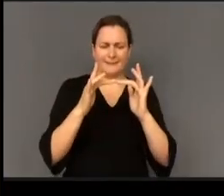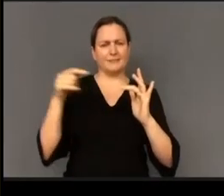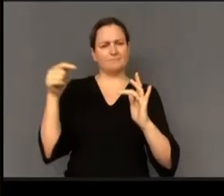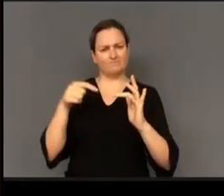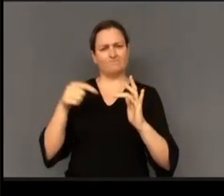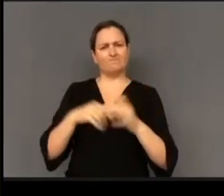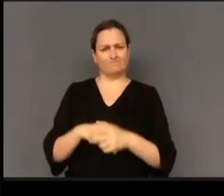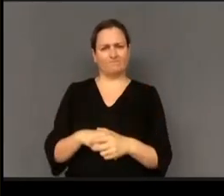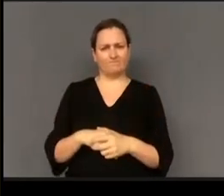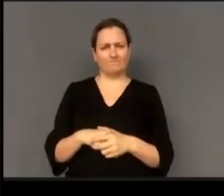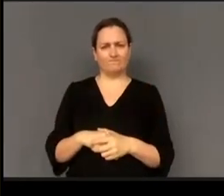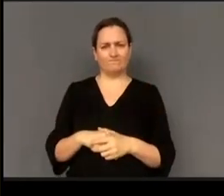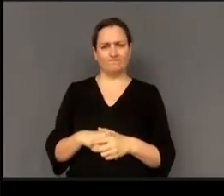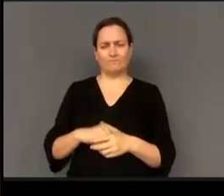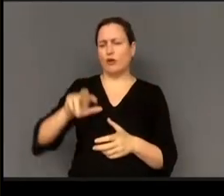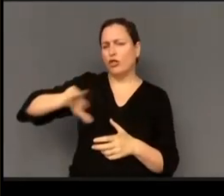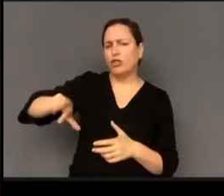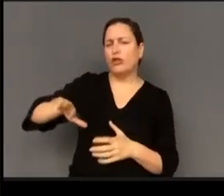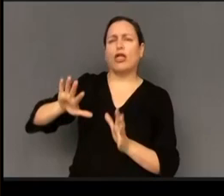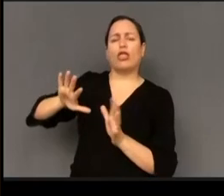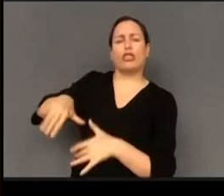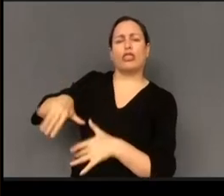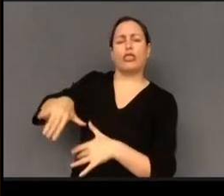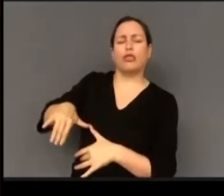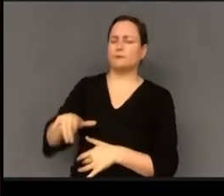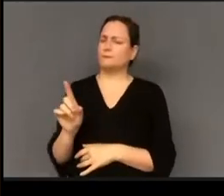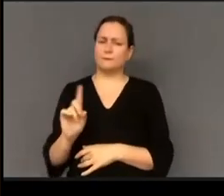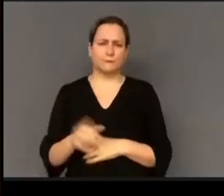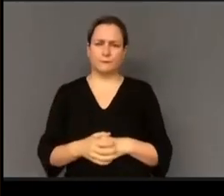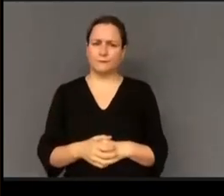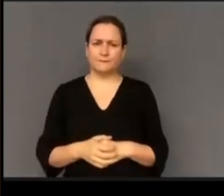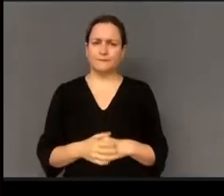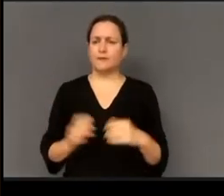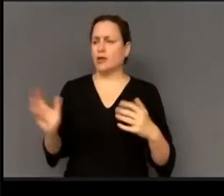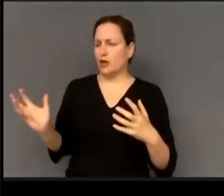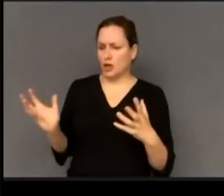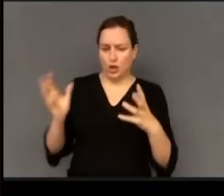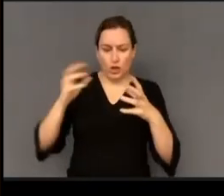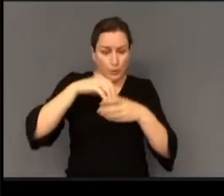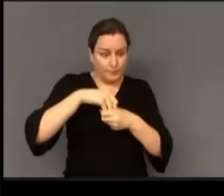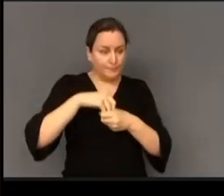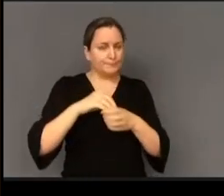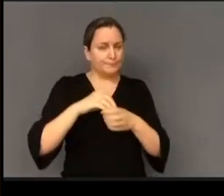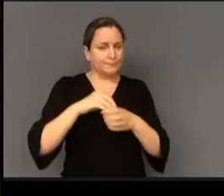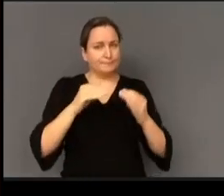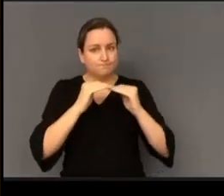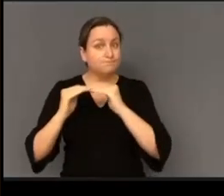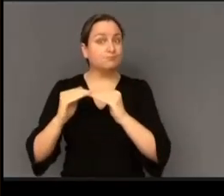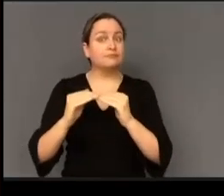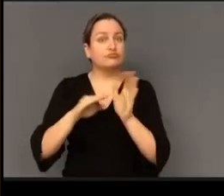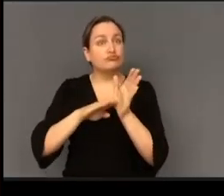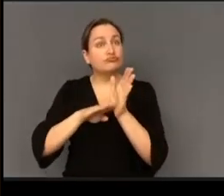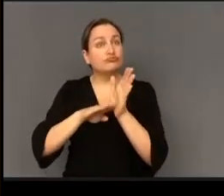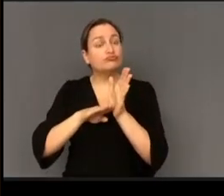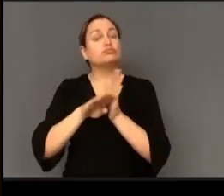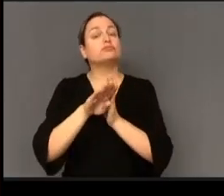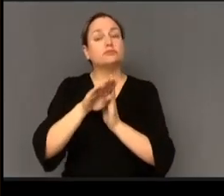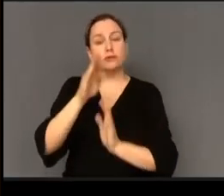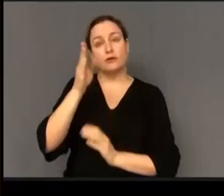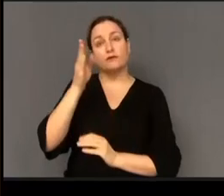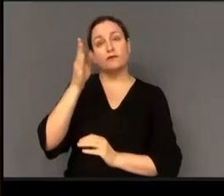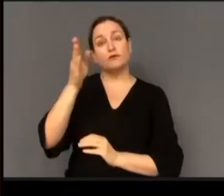力強い決意の現れであると思いますえ日本政府とし